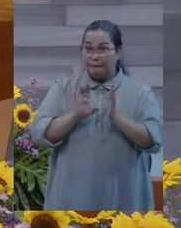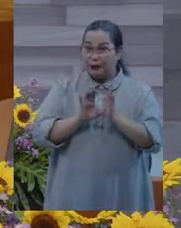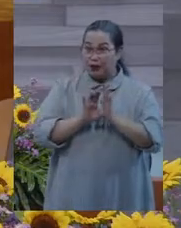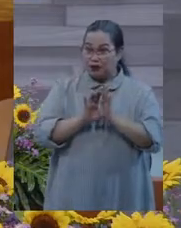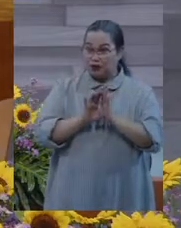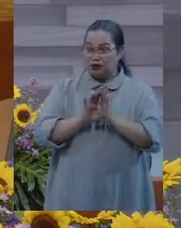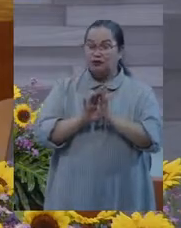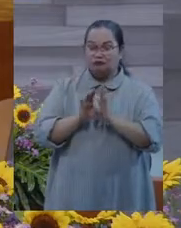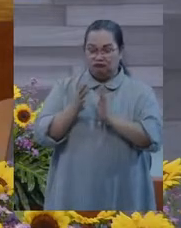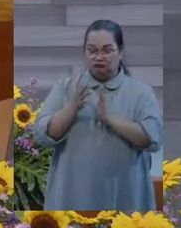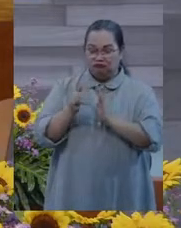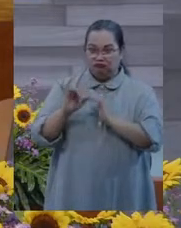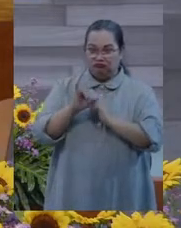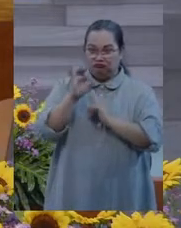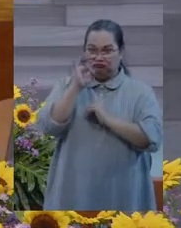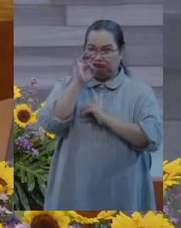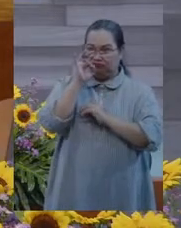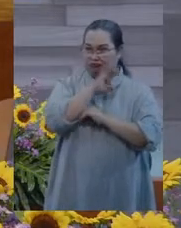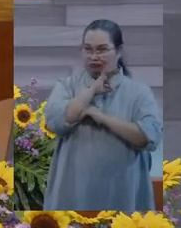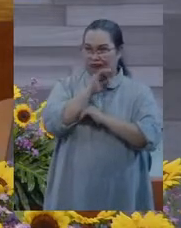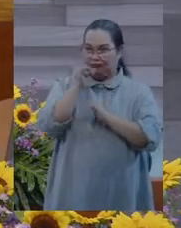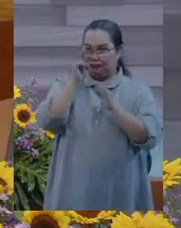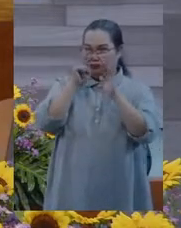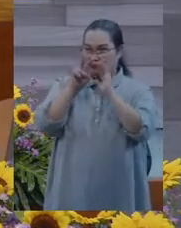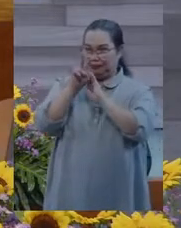Sila ay manlilin lang.